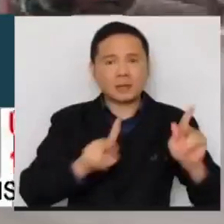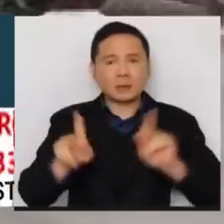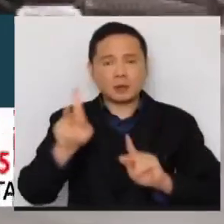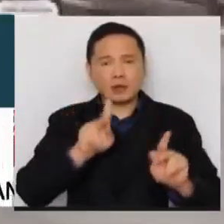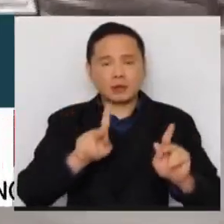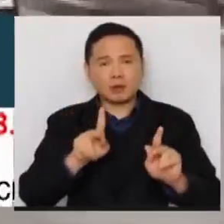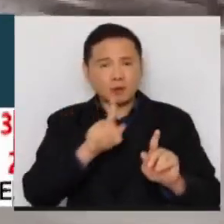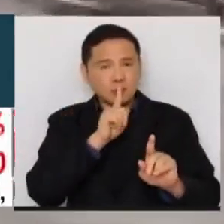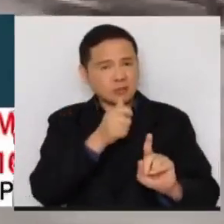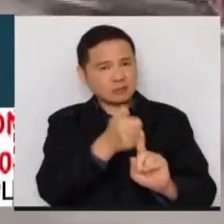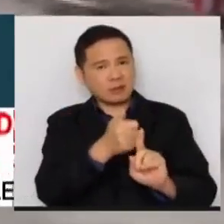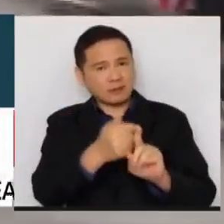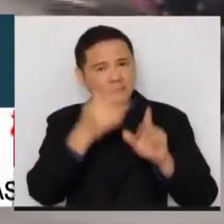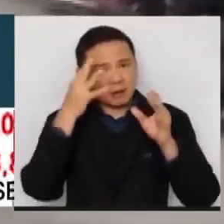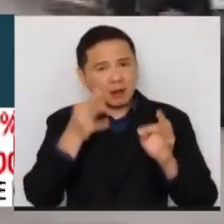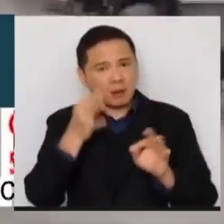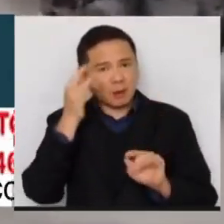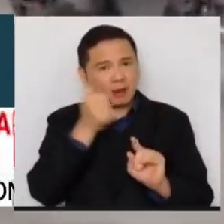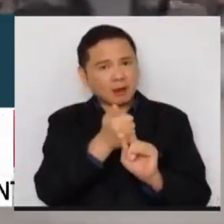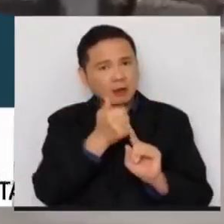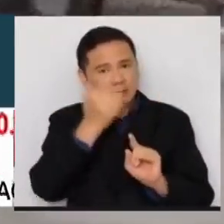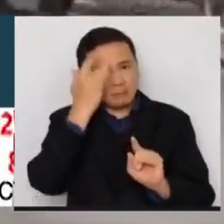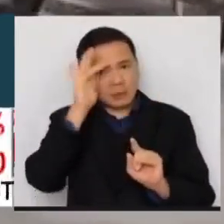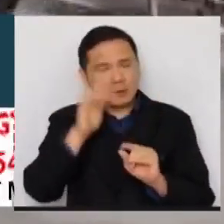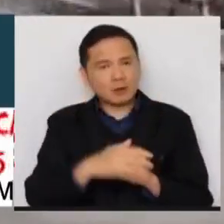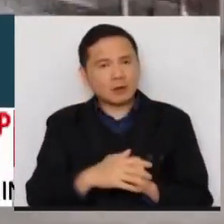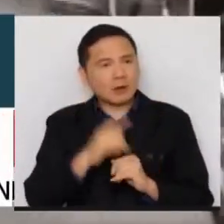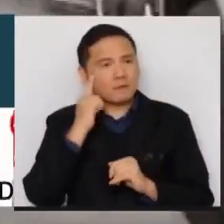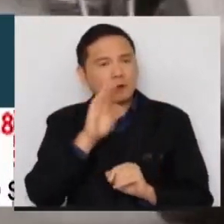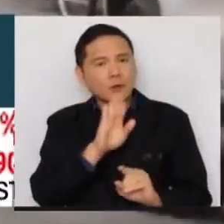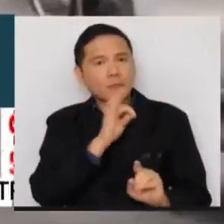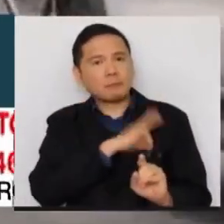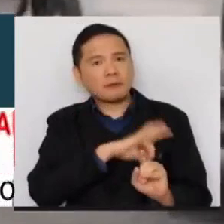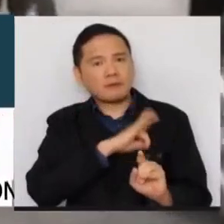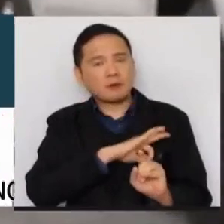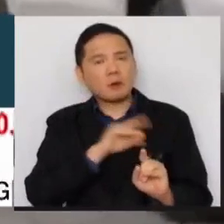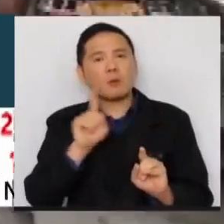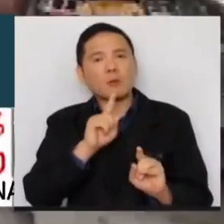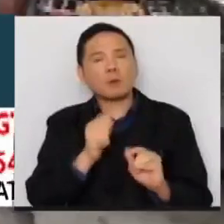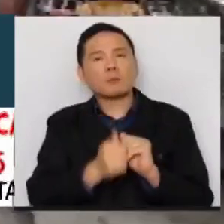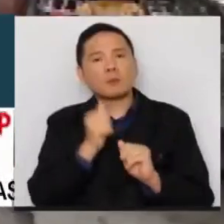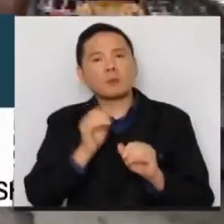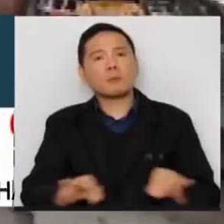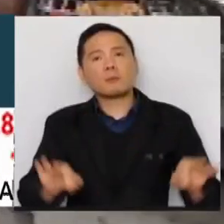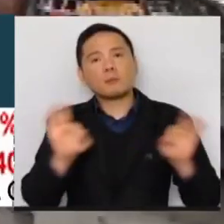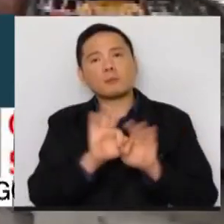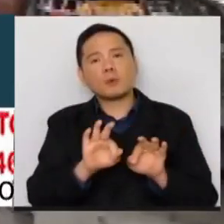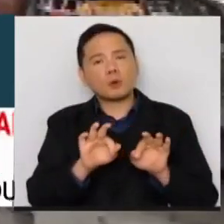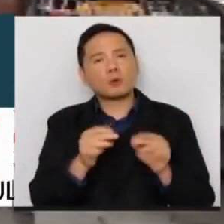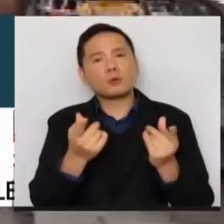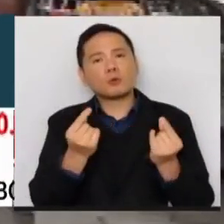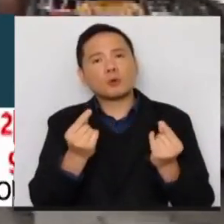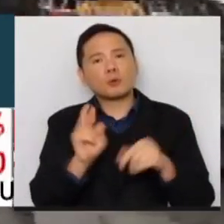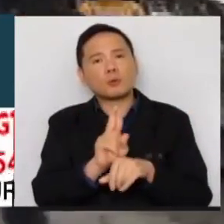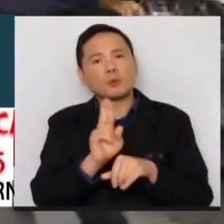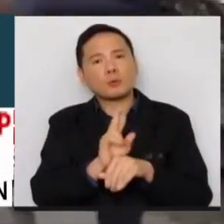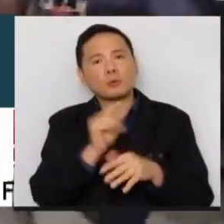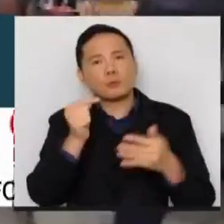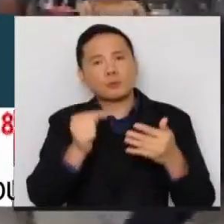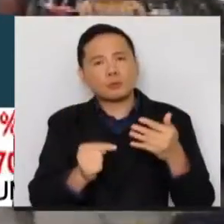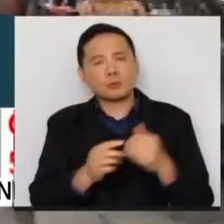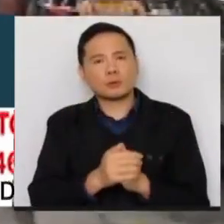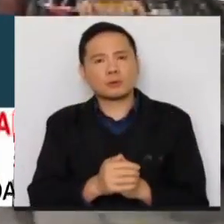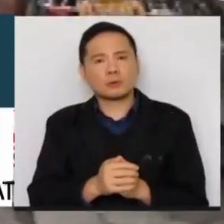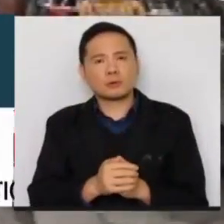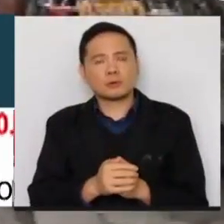kung yun talaga ay ginastos para sa kabutihan nila. And may safeguard dyan. Kaya nga sinasabi ko, yung safeguard